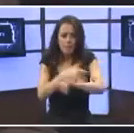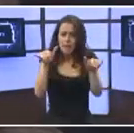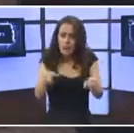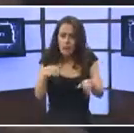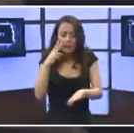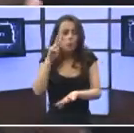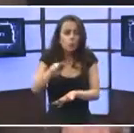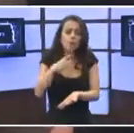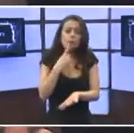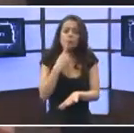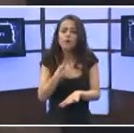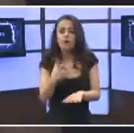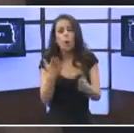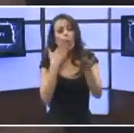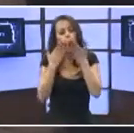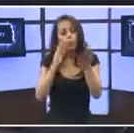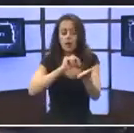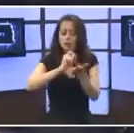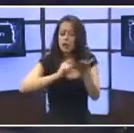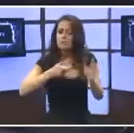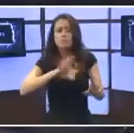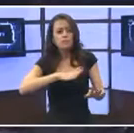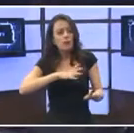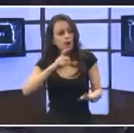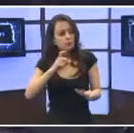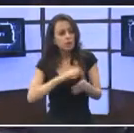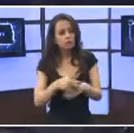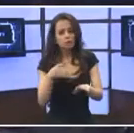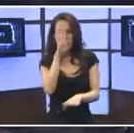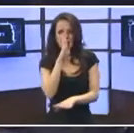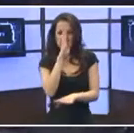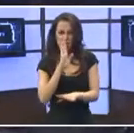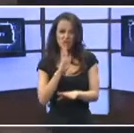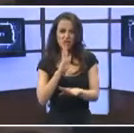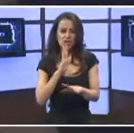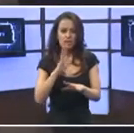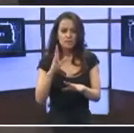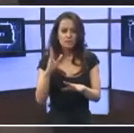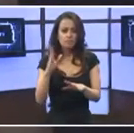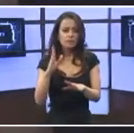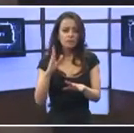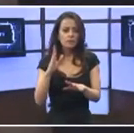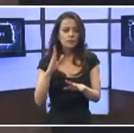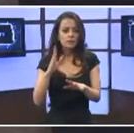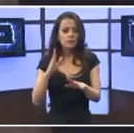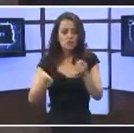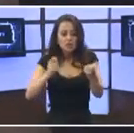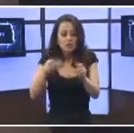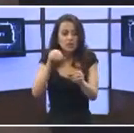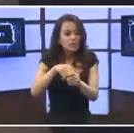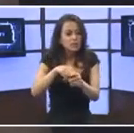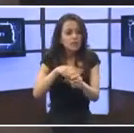işte tahsili, okuma yazması ve o ciddi kampanyaların içerisinde Bağcılar'da 11.500 engelli tespit